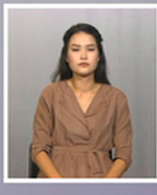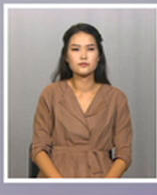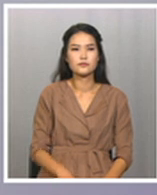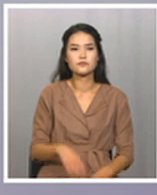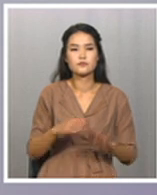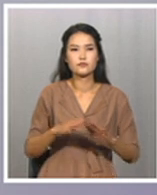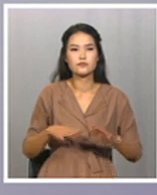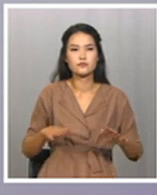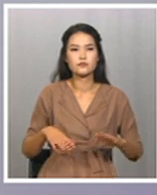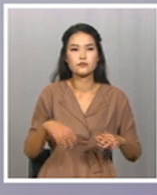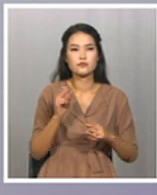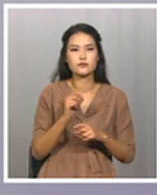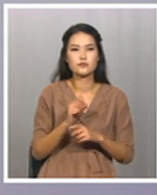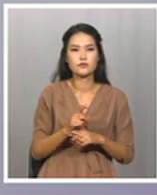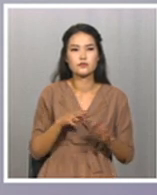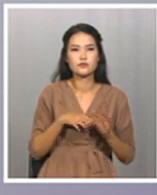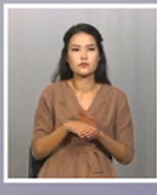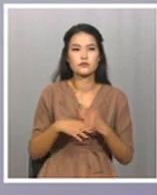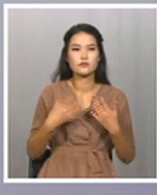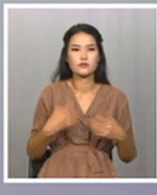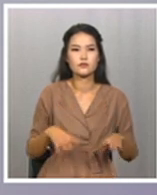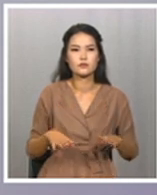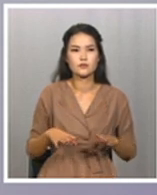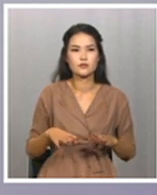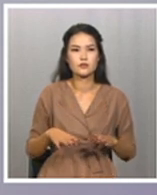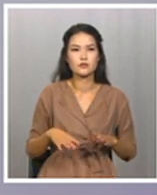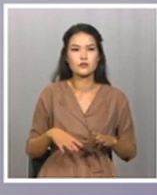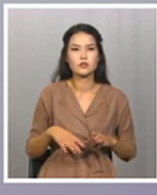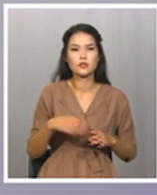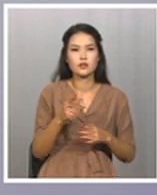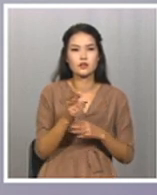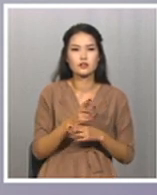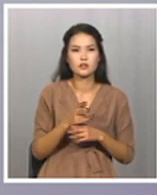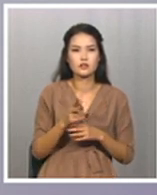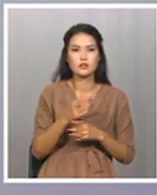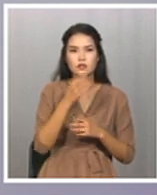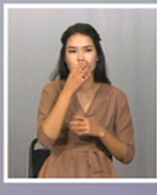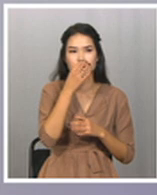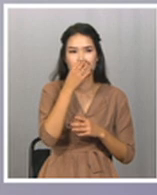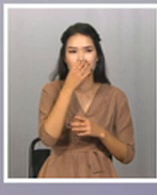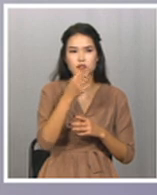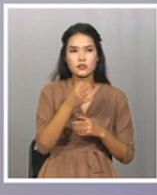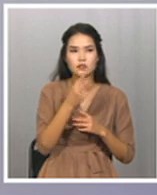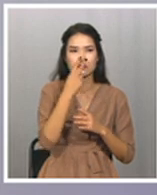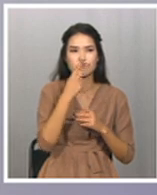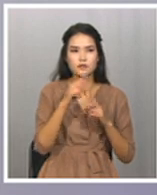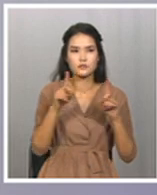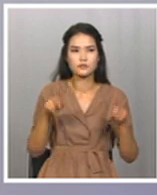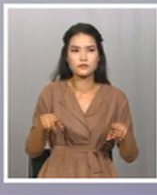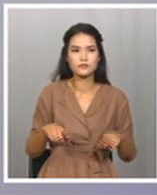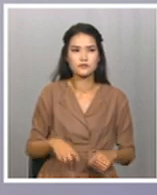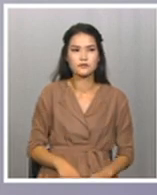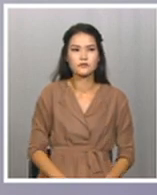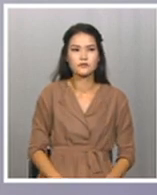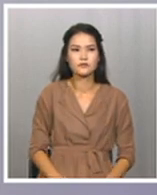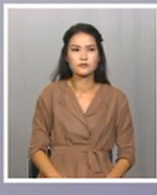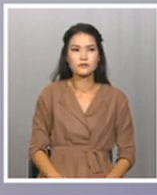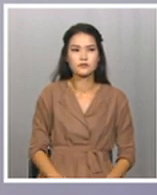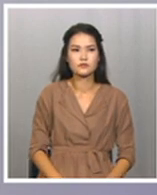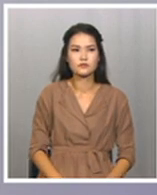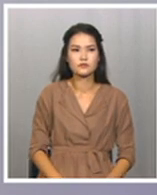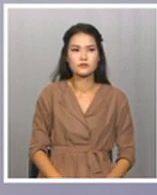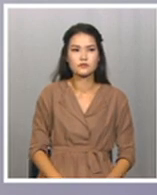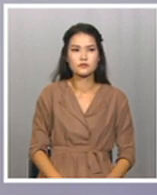Оқушылар, тапсырманы орындап болсаңыздар, экрандағы жауап үлгісіне назар аударыңыздар.